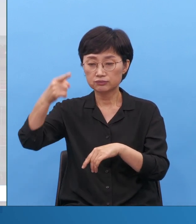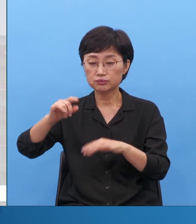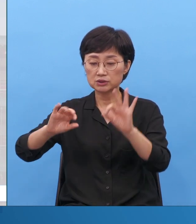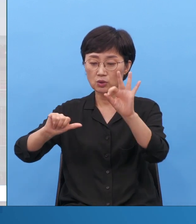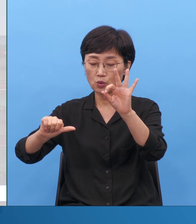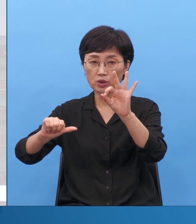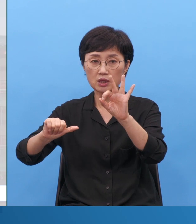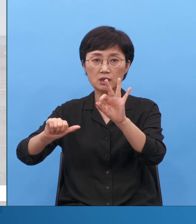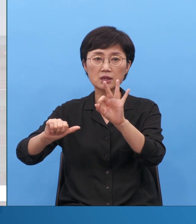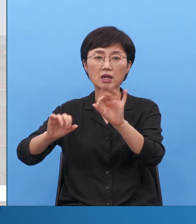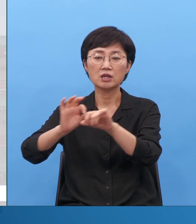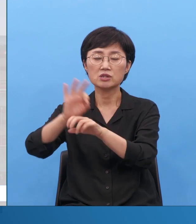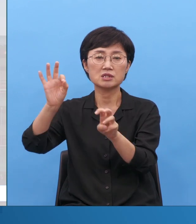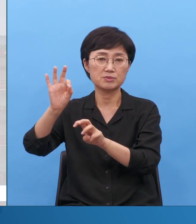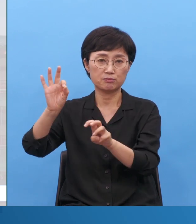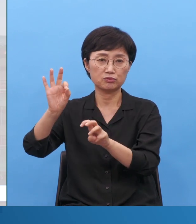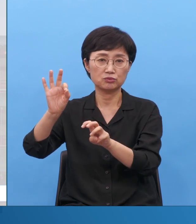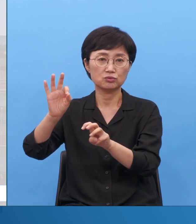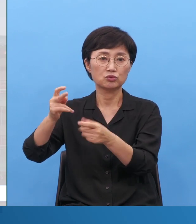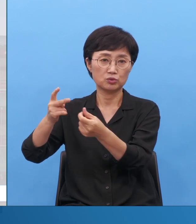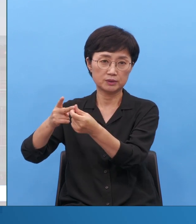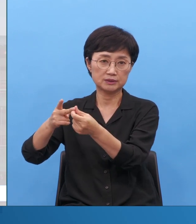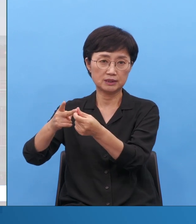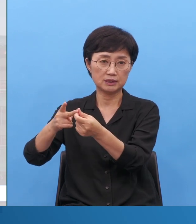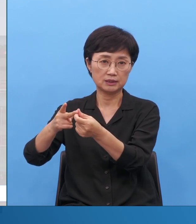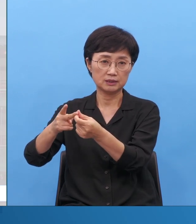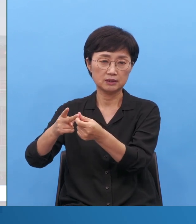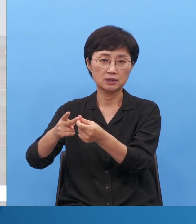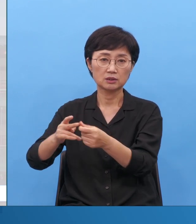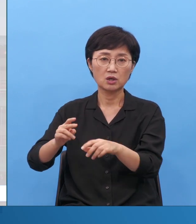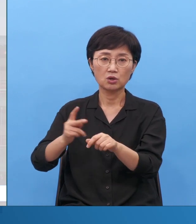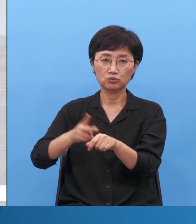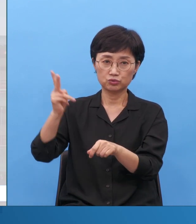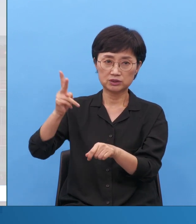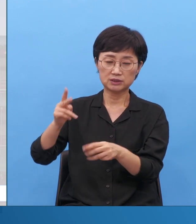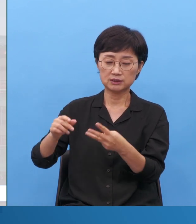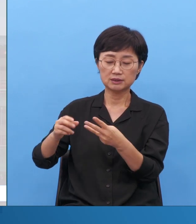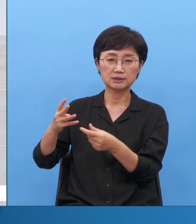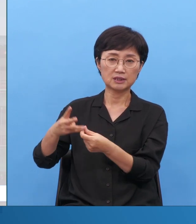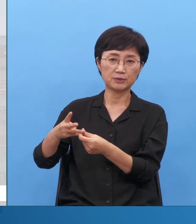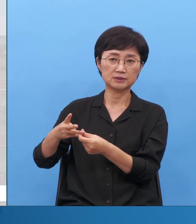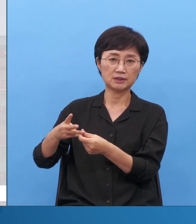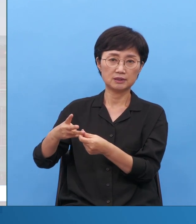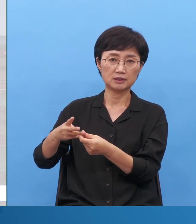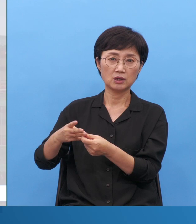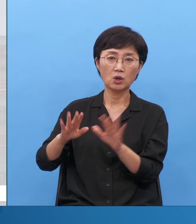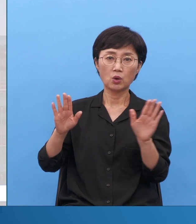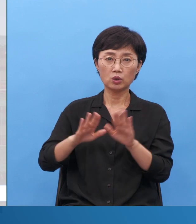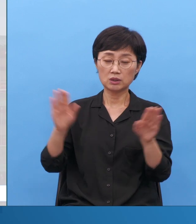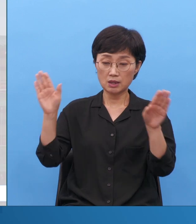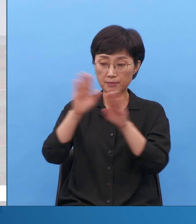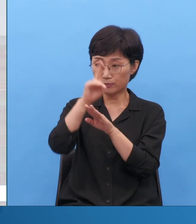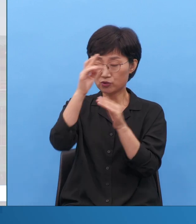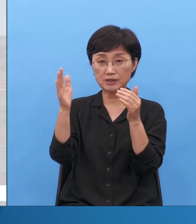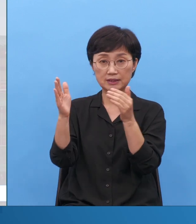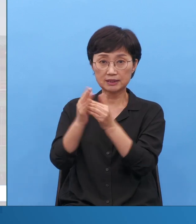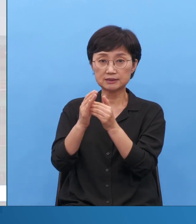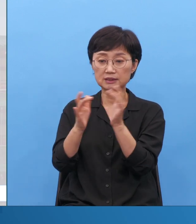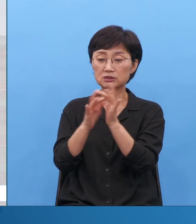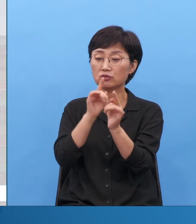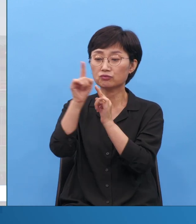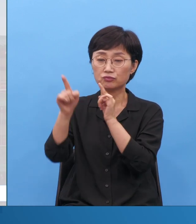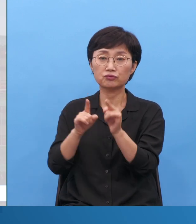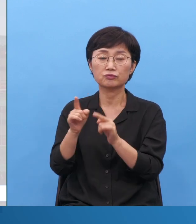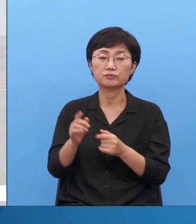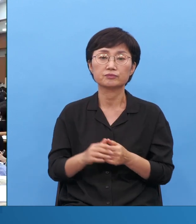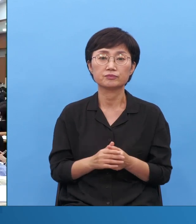2강, 같은 날 오후 2시에 3강이 진행됩니다. 오늘 자정까지 위아.kr에서